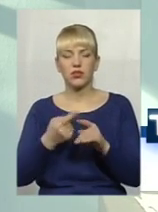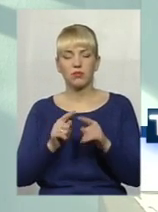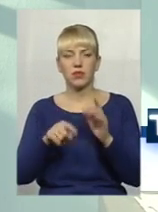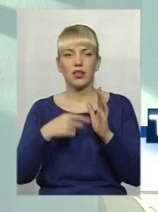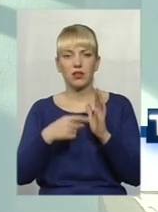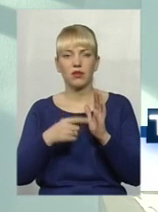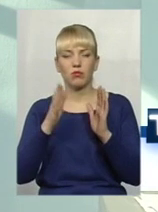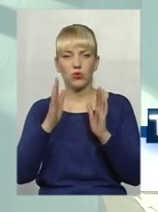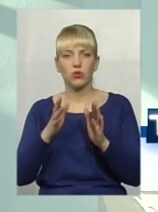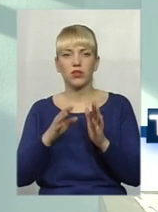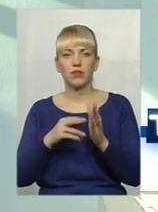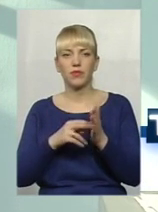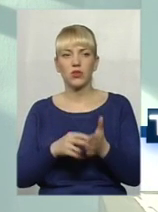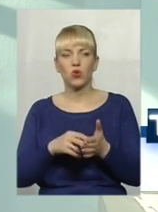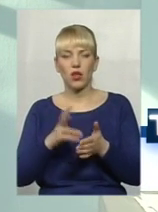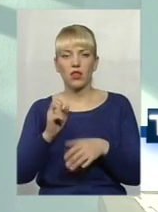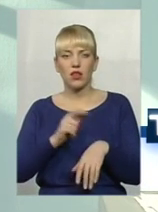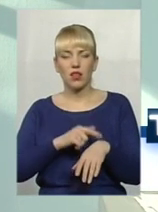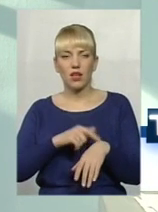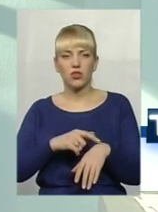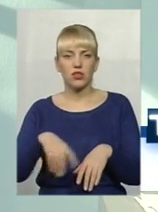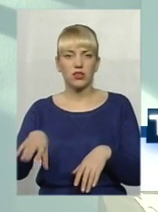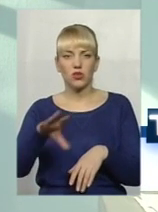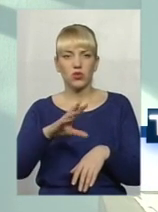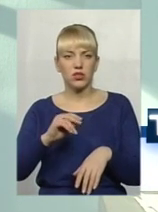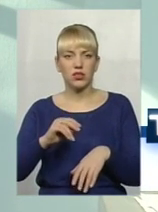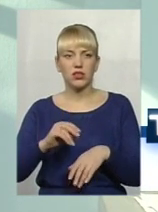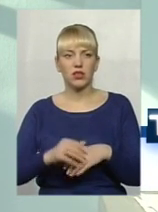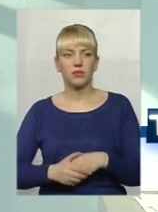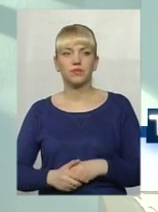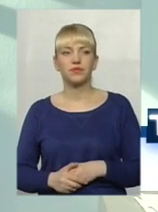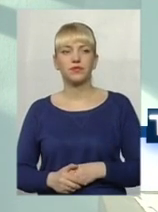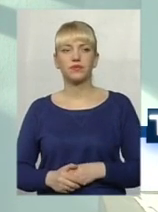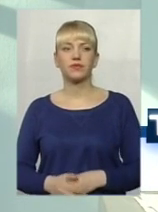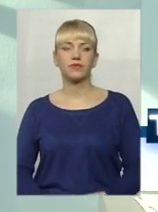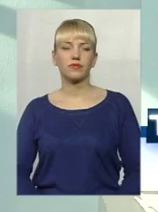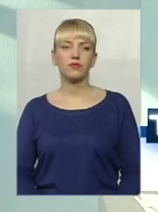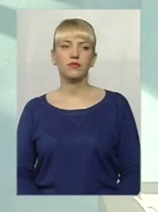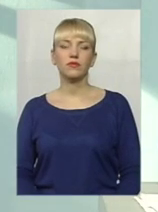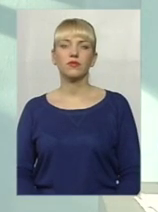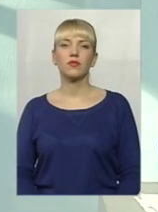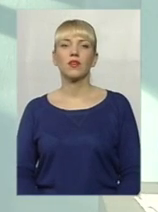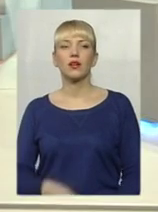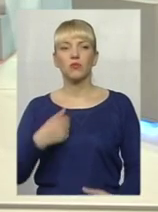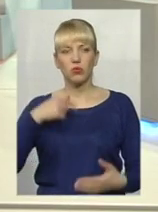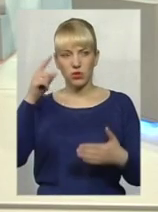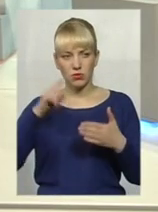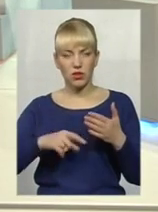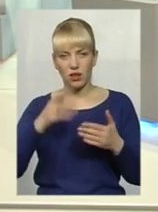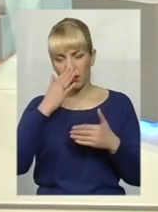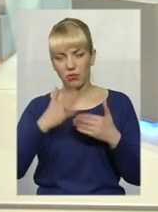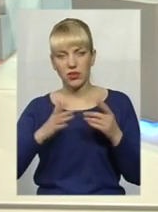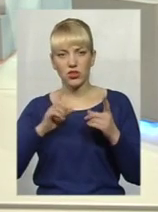стояти на часі у всіх керівних органів. Будемо сподіватися, що на найближчій сесії. Наскільки мені